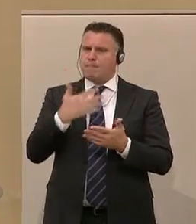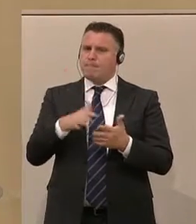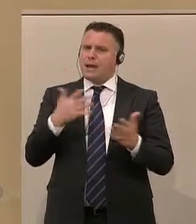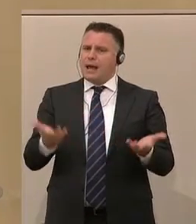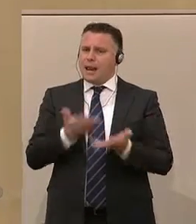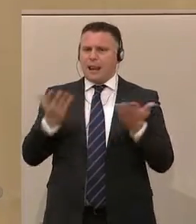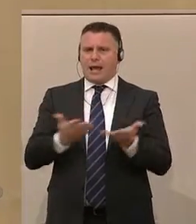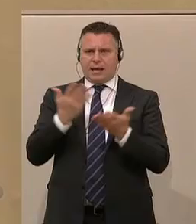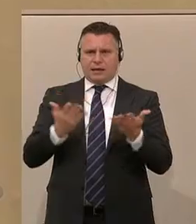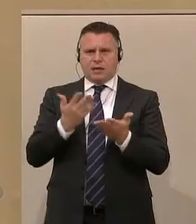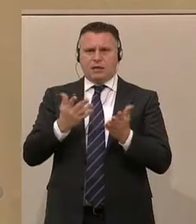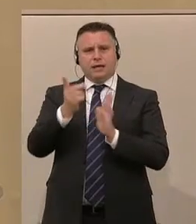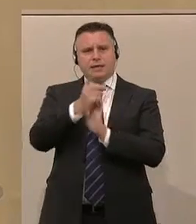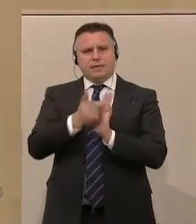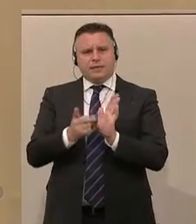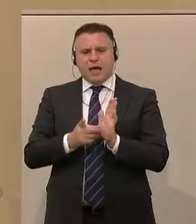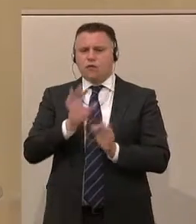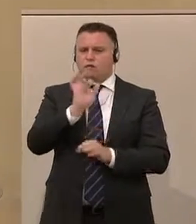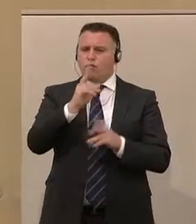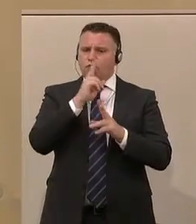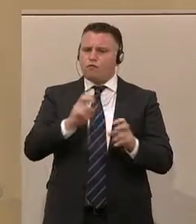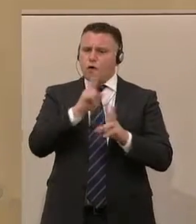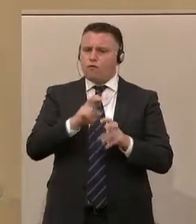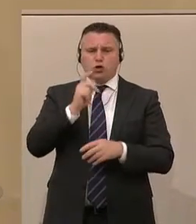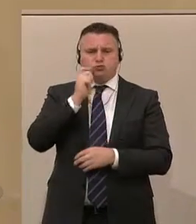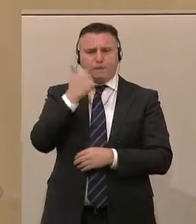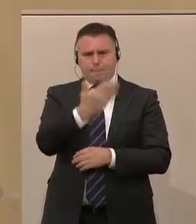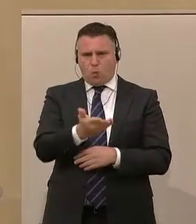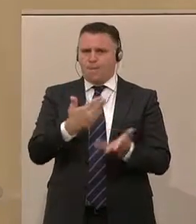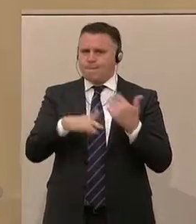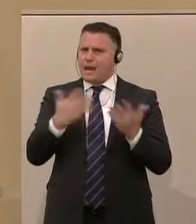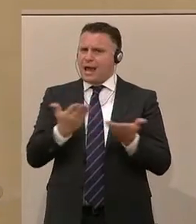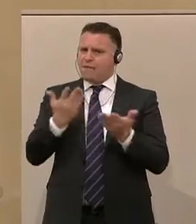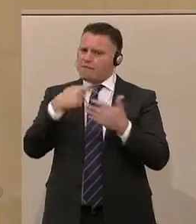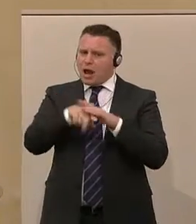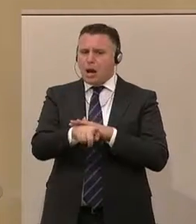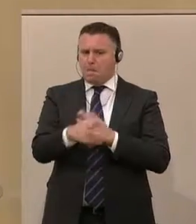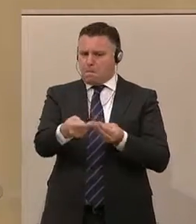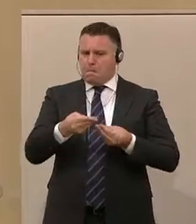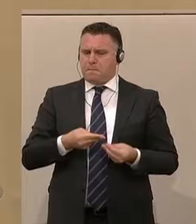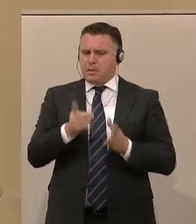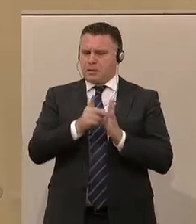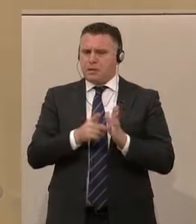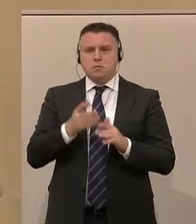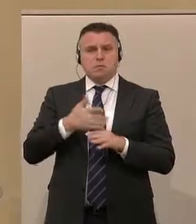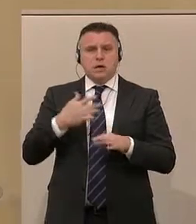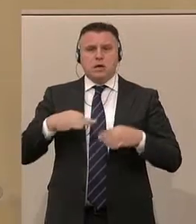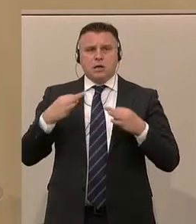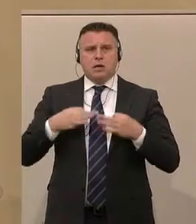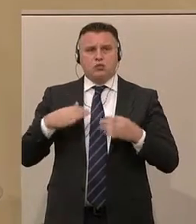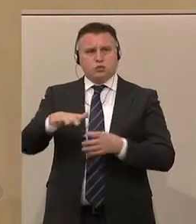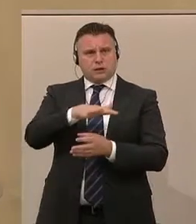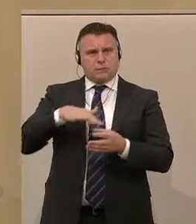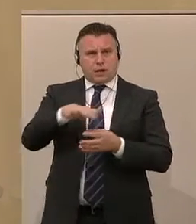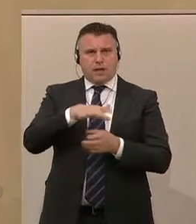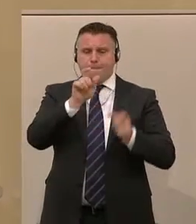des Zugangs zu Daten für Forscherinnen und Forscher, vollinhaltlich teilen. Gerade im Gesundheitsbereich ist es enorm